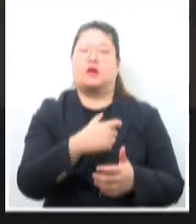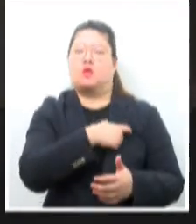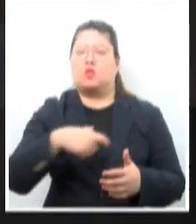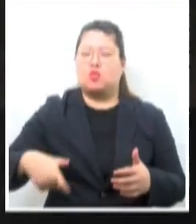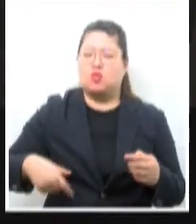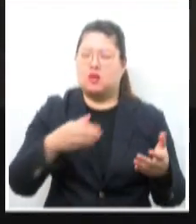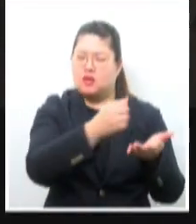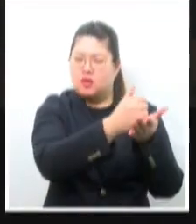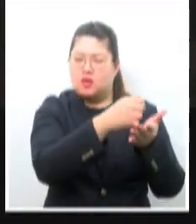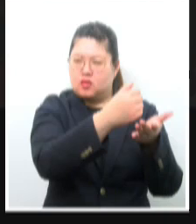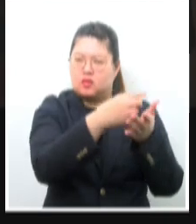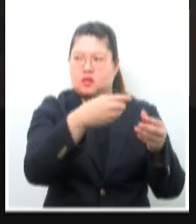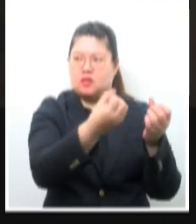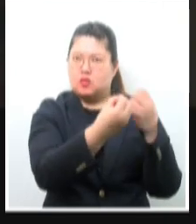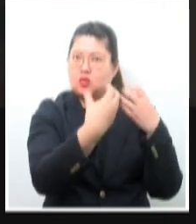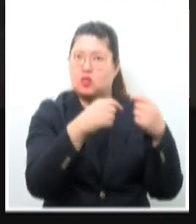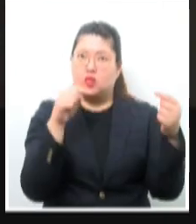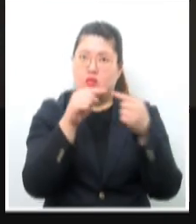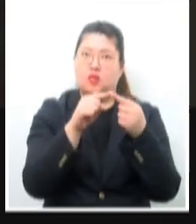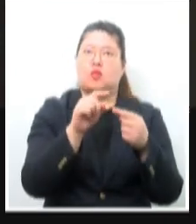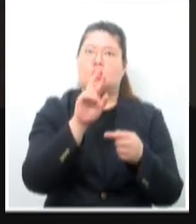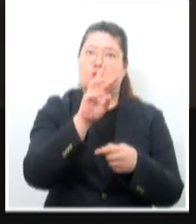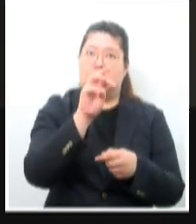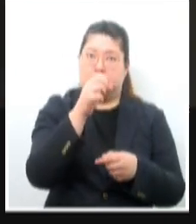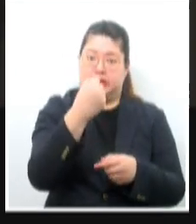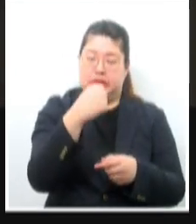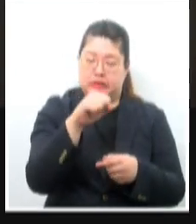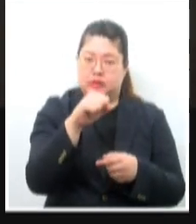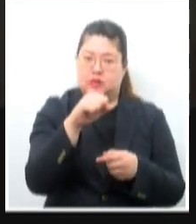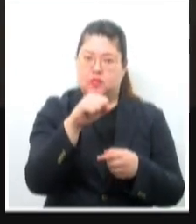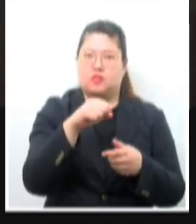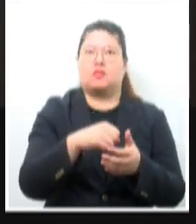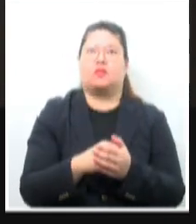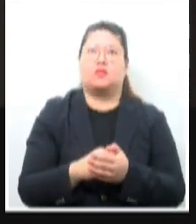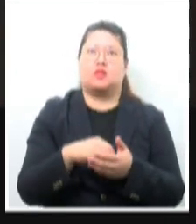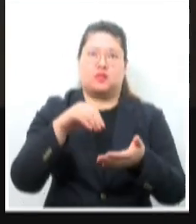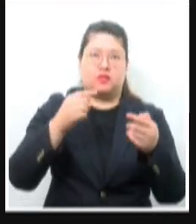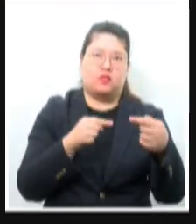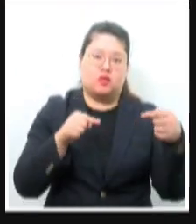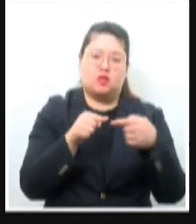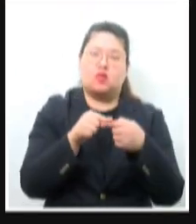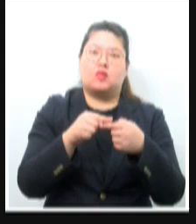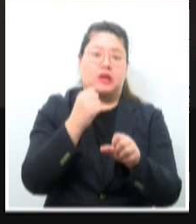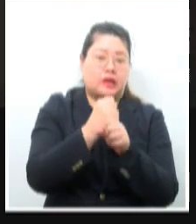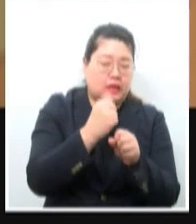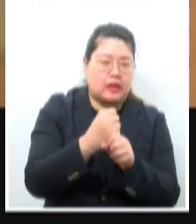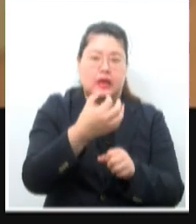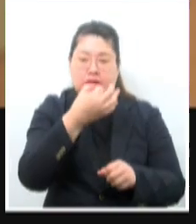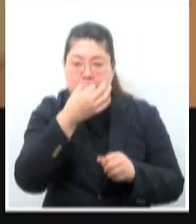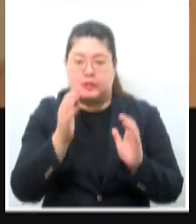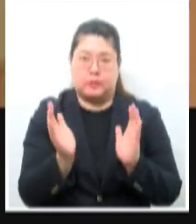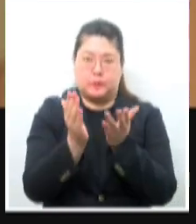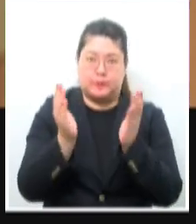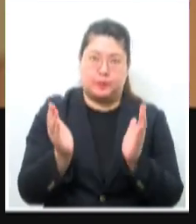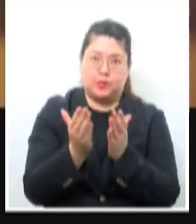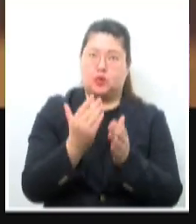กษาในสมเด็จพระเจ้าอยู่หัวรัชกาลที่10สู่การปฏิบัติด้านการมีงานทำมีอาชีพ